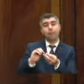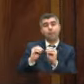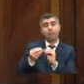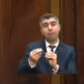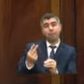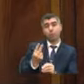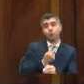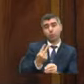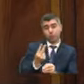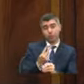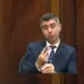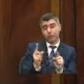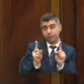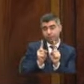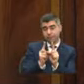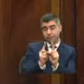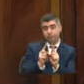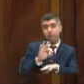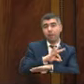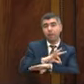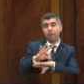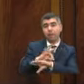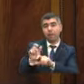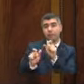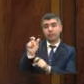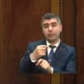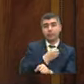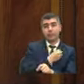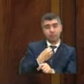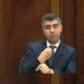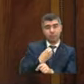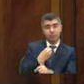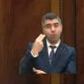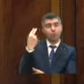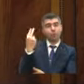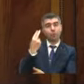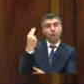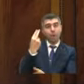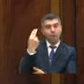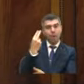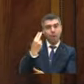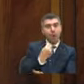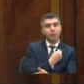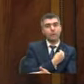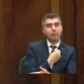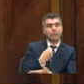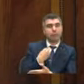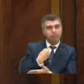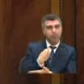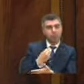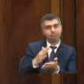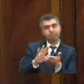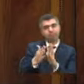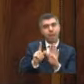غير نلخصهم، مشكل الموارد البشرية، الكليات والمستشفيات الجامعية كتوفرنا